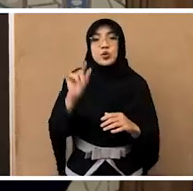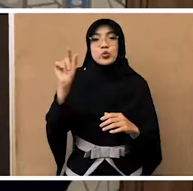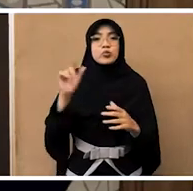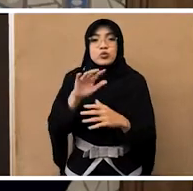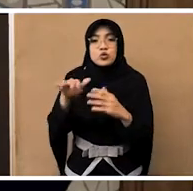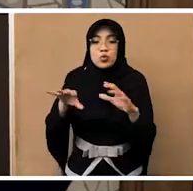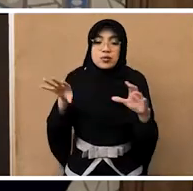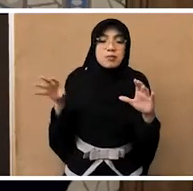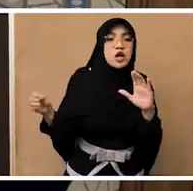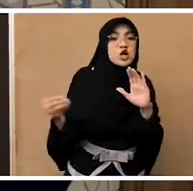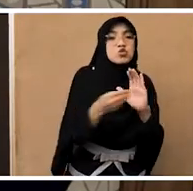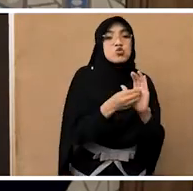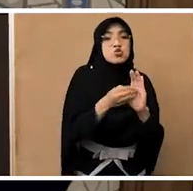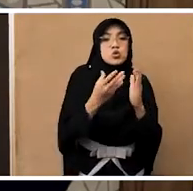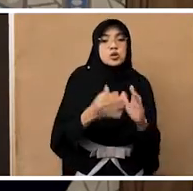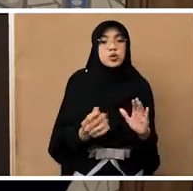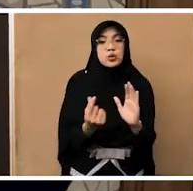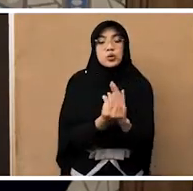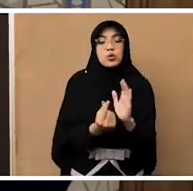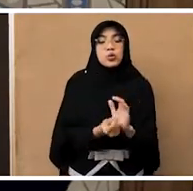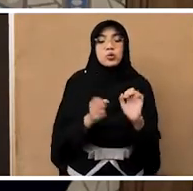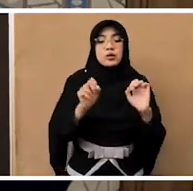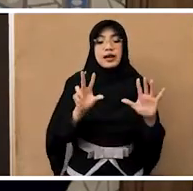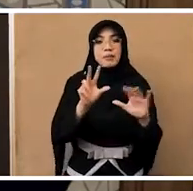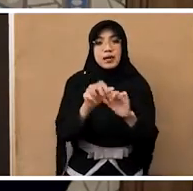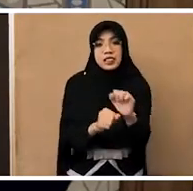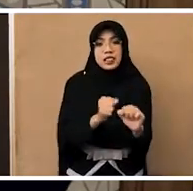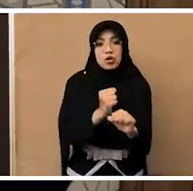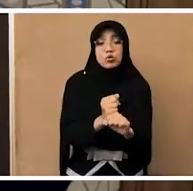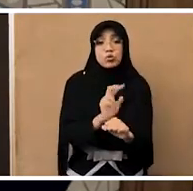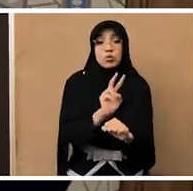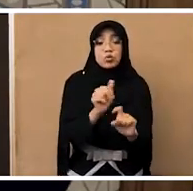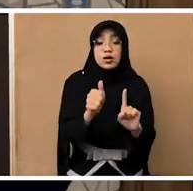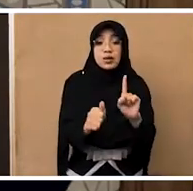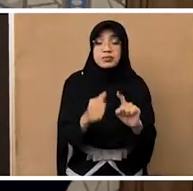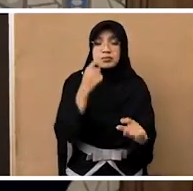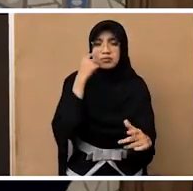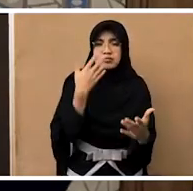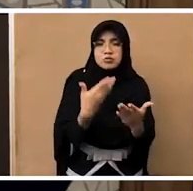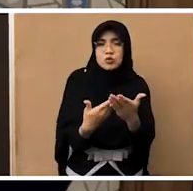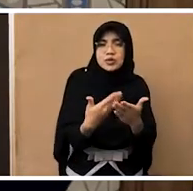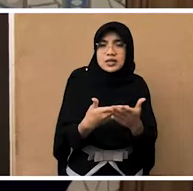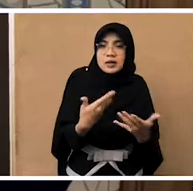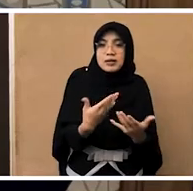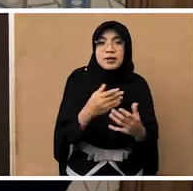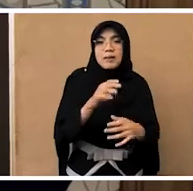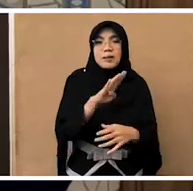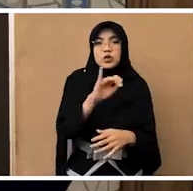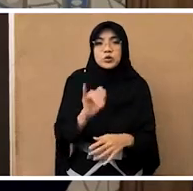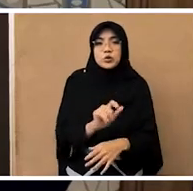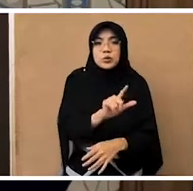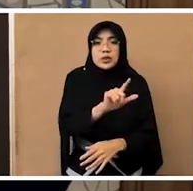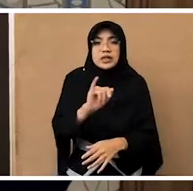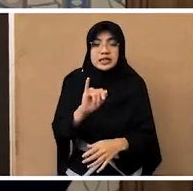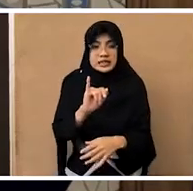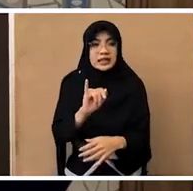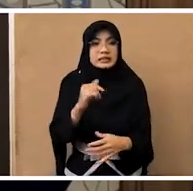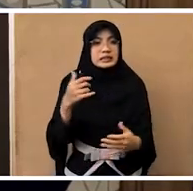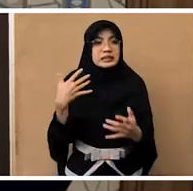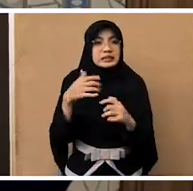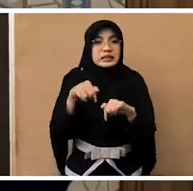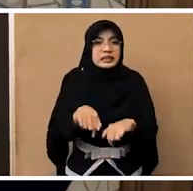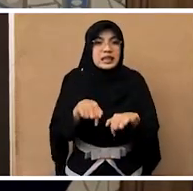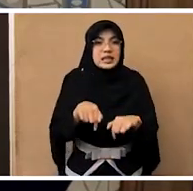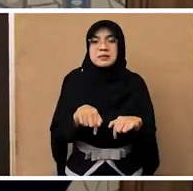lingkup pada ragam disabilitas yang ada di undang-undang 8 2016 tapi nyatanya di draft 4 Juli yang seperti ini saja